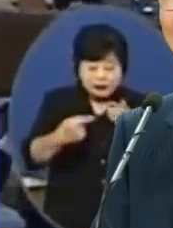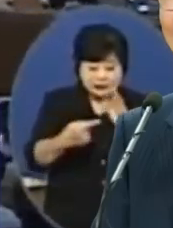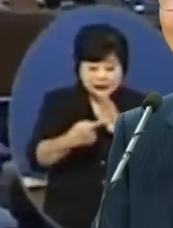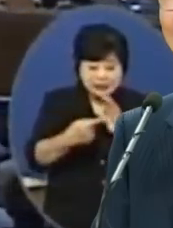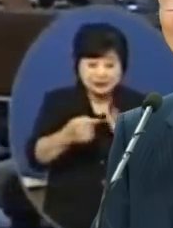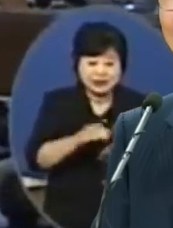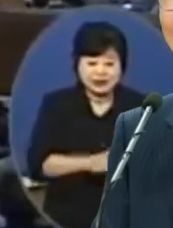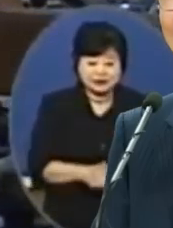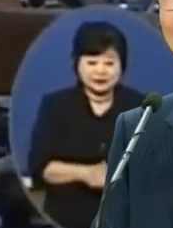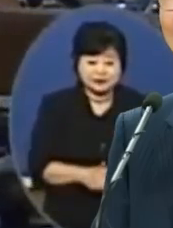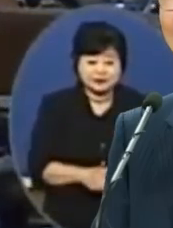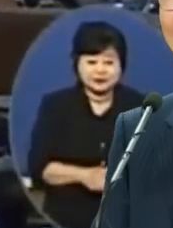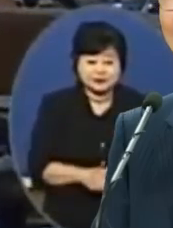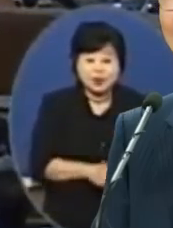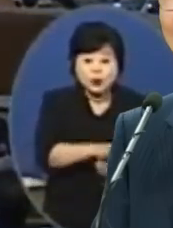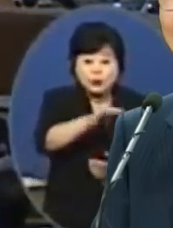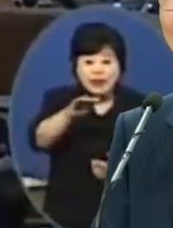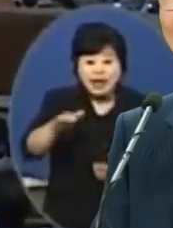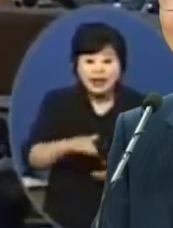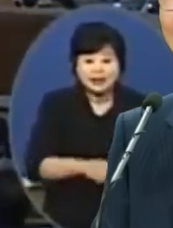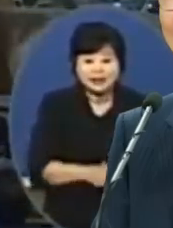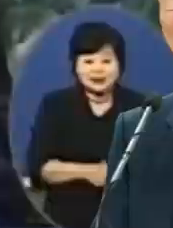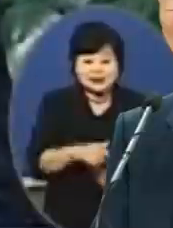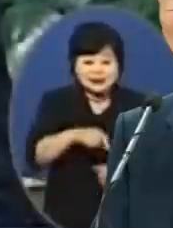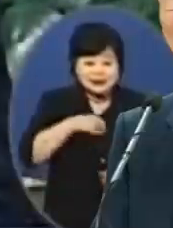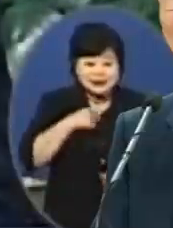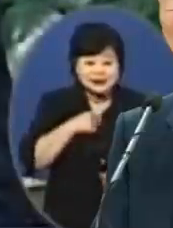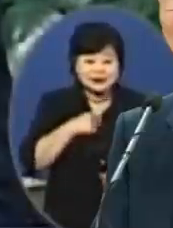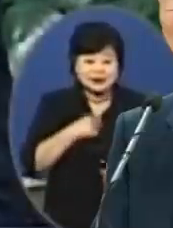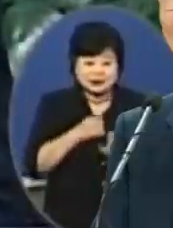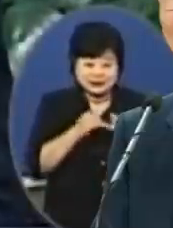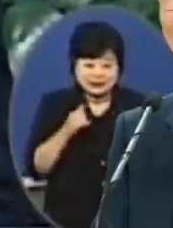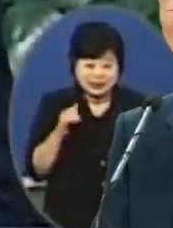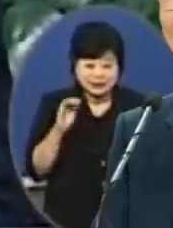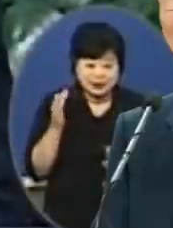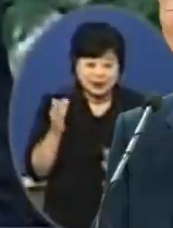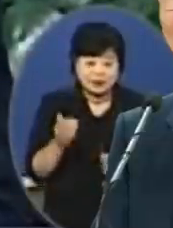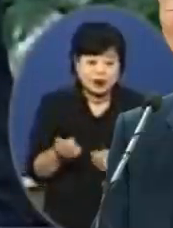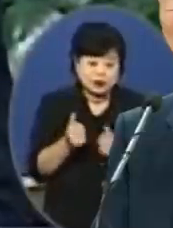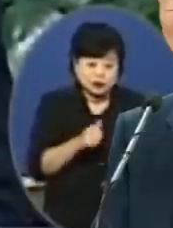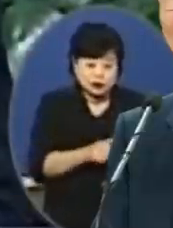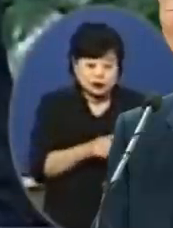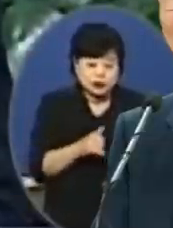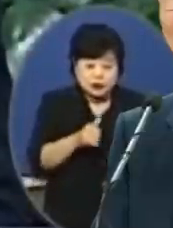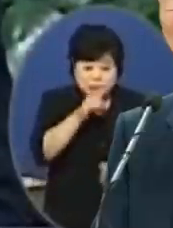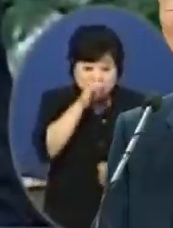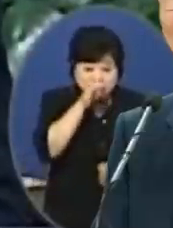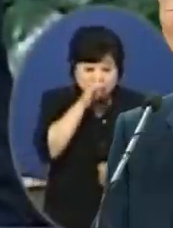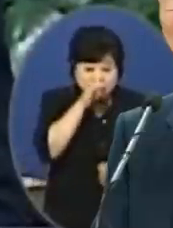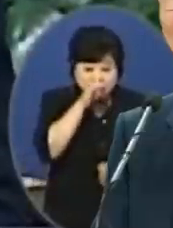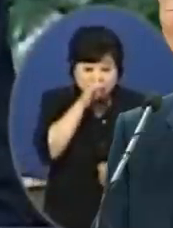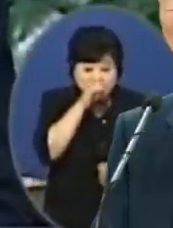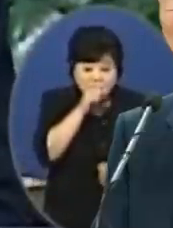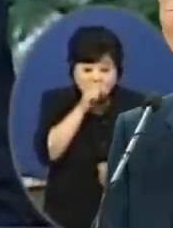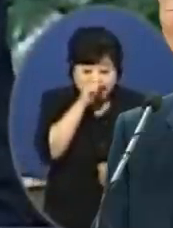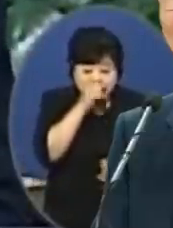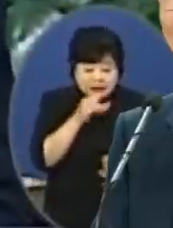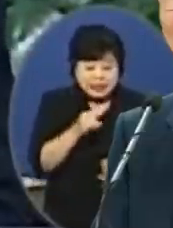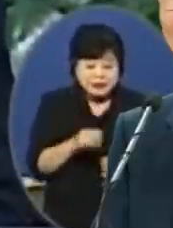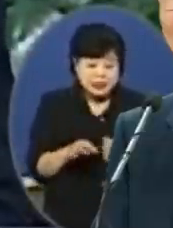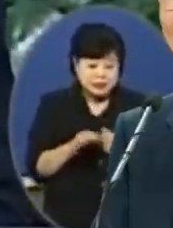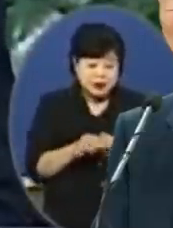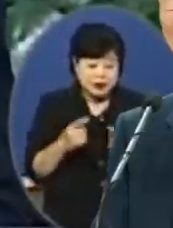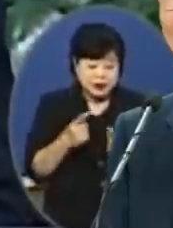확증하신다니라. 우리가 의로운 사람인 같으면 죽어줄 사람이 있겠지요. 선한 사람인